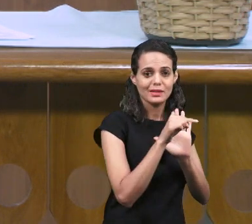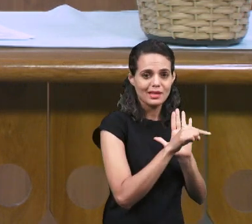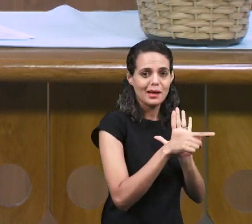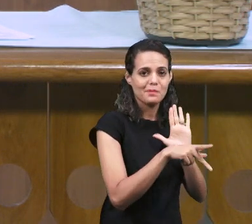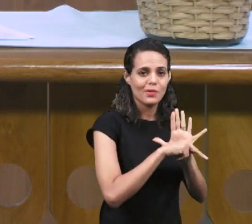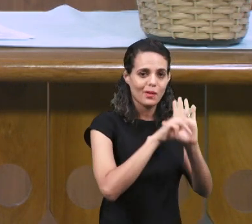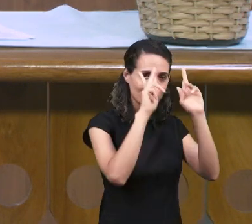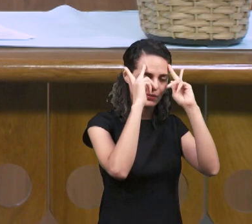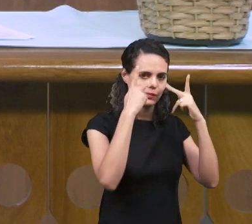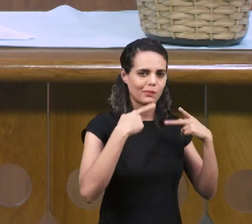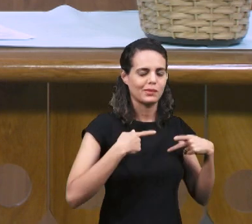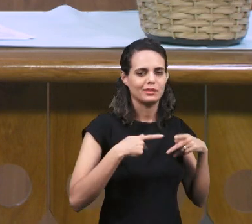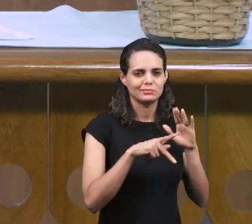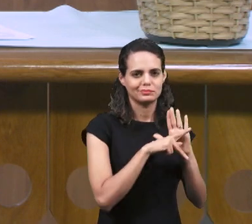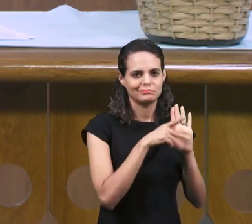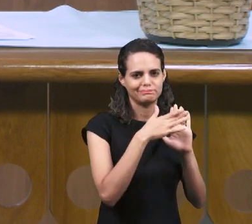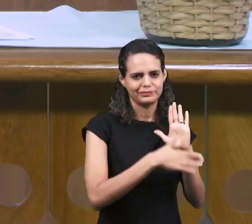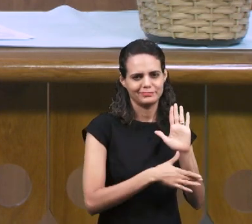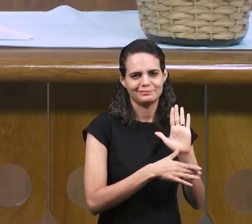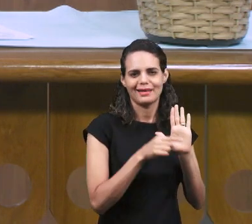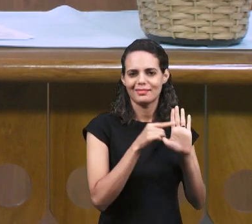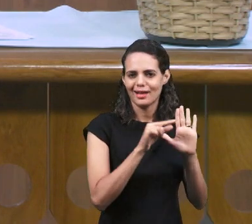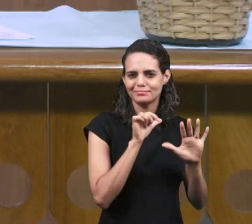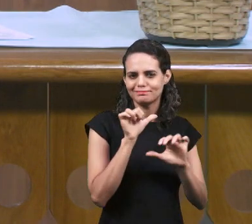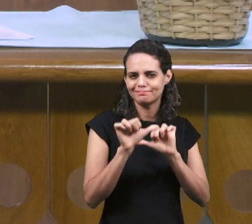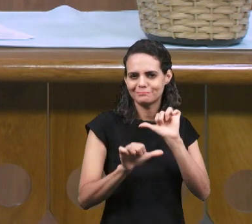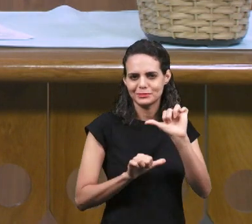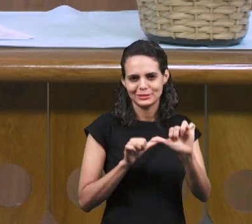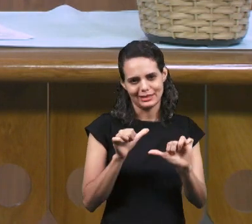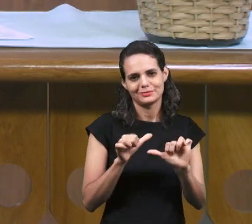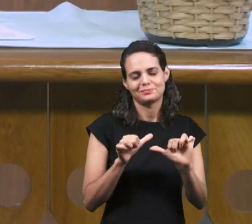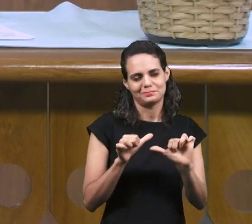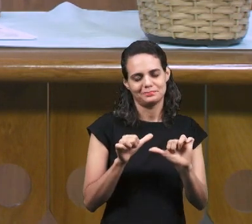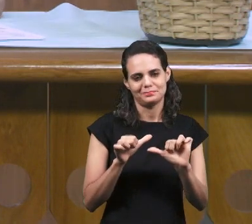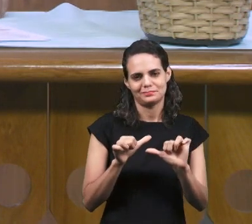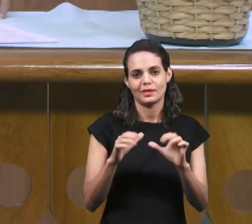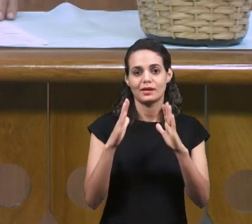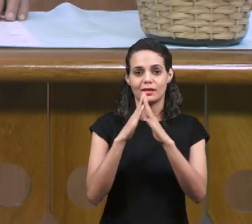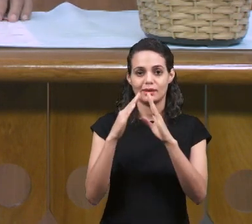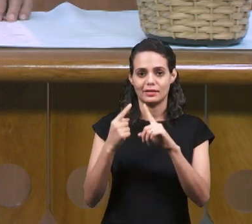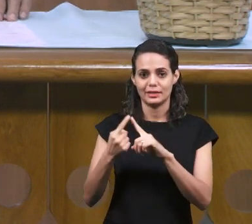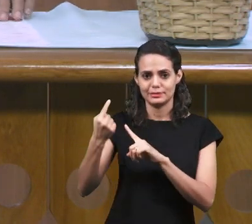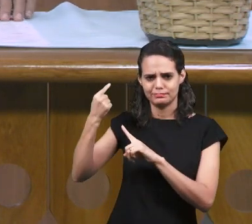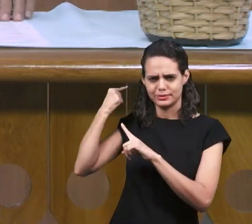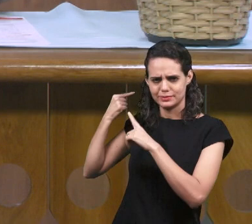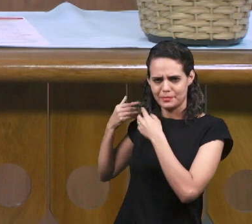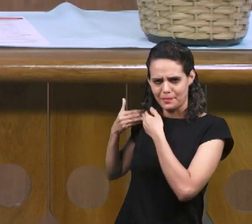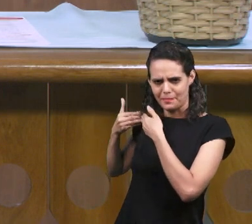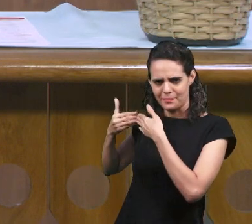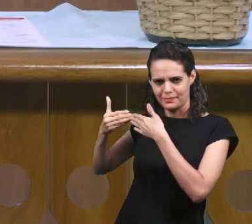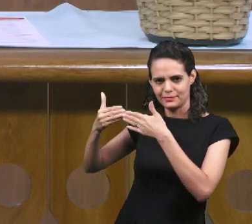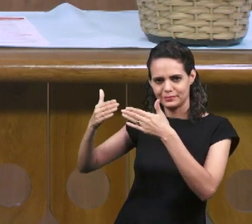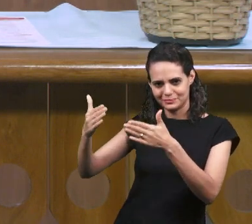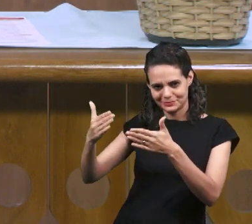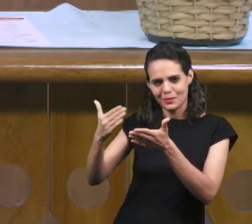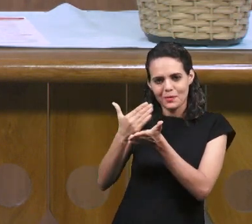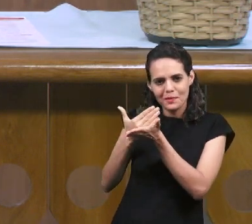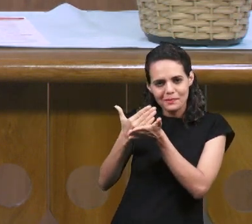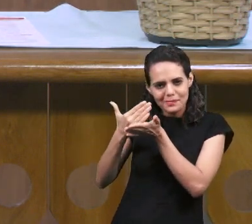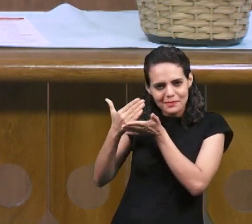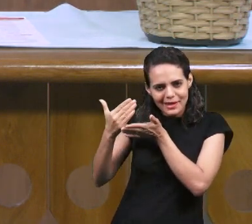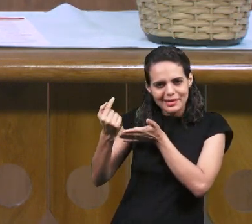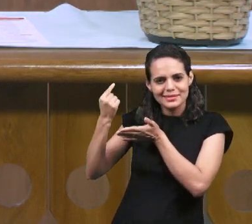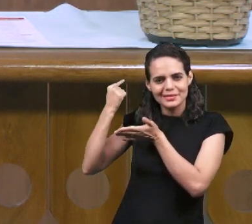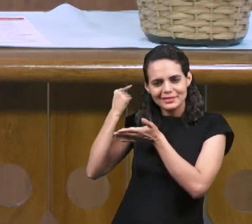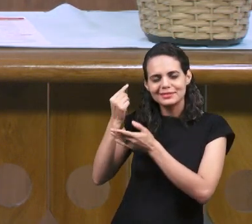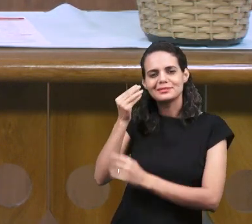quand l'Église du premier siècle commence ses expériences, quand elle commence à voir